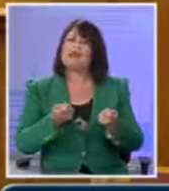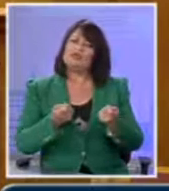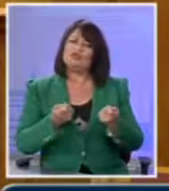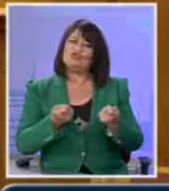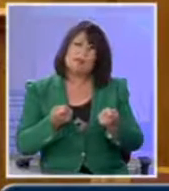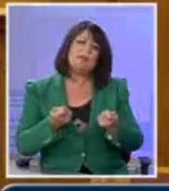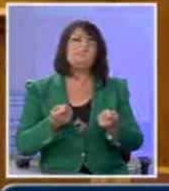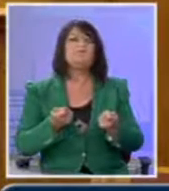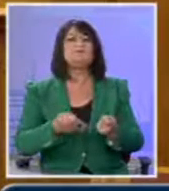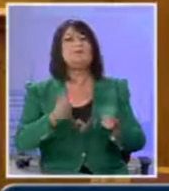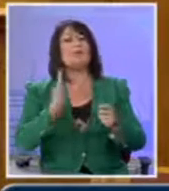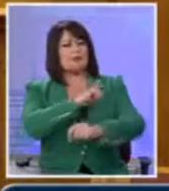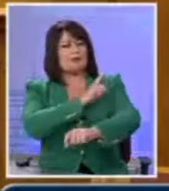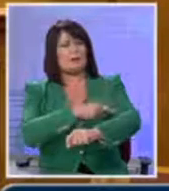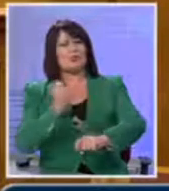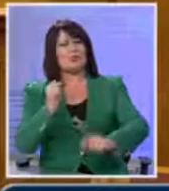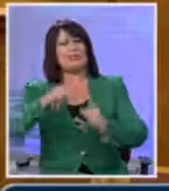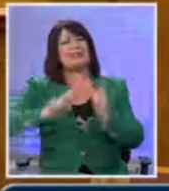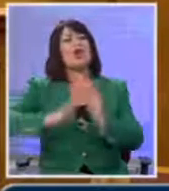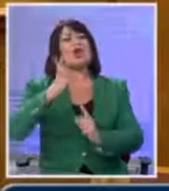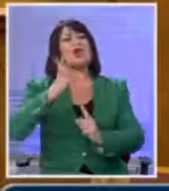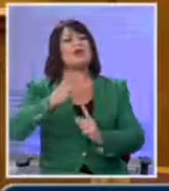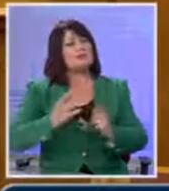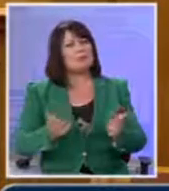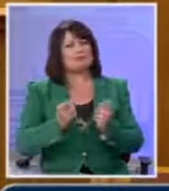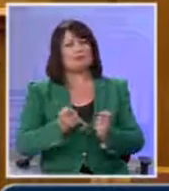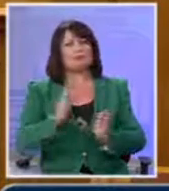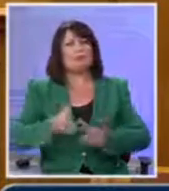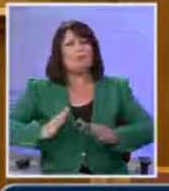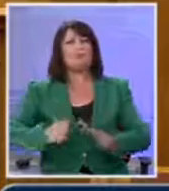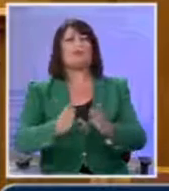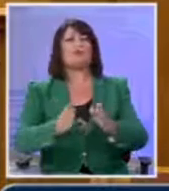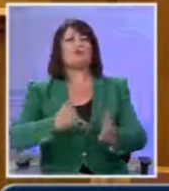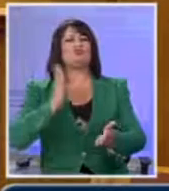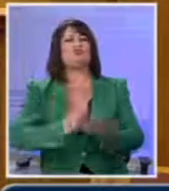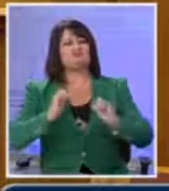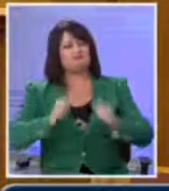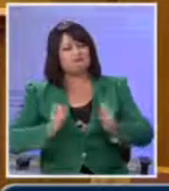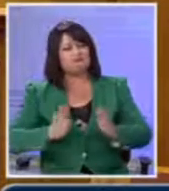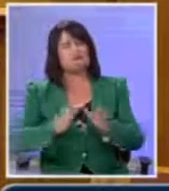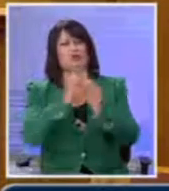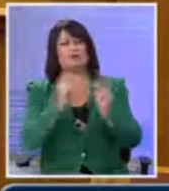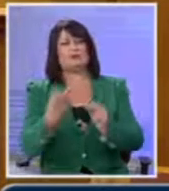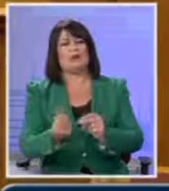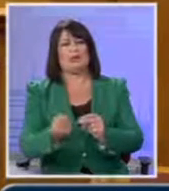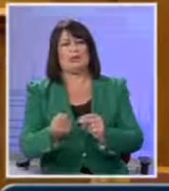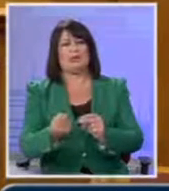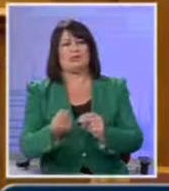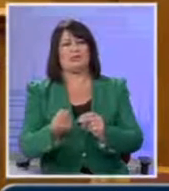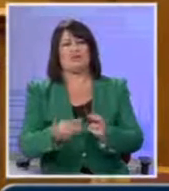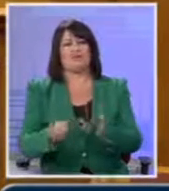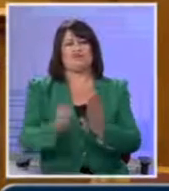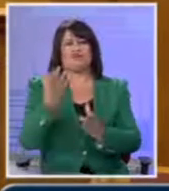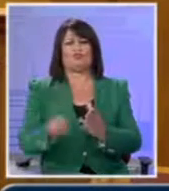αυτή τη μεγάλη δυνατότητα της τεχνολογίας, μπορούμε να προχωρήσουμε αποφασιστικά και αποτελεσματικά στις μεγάλες